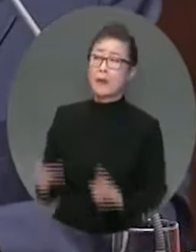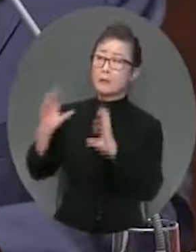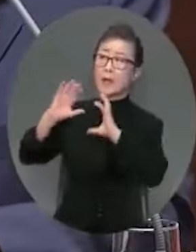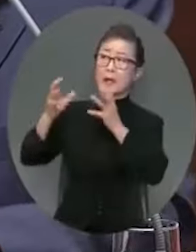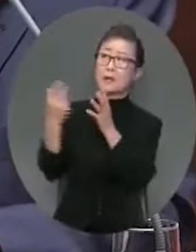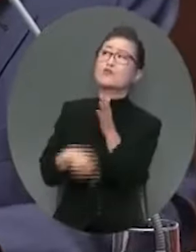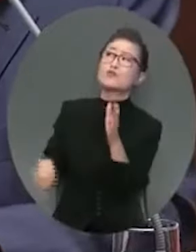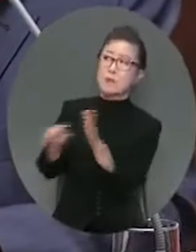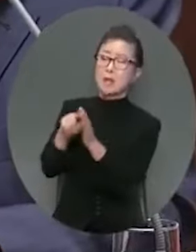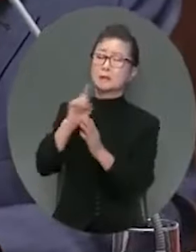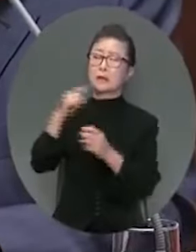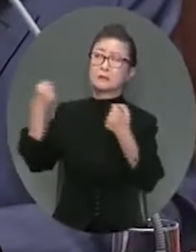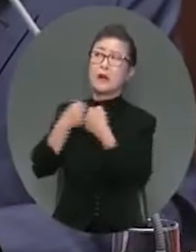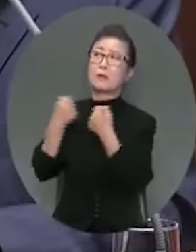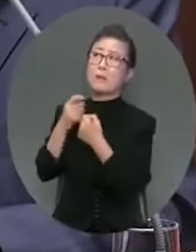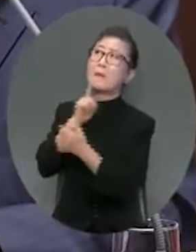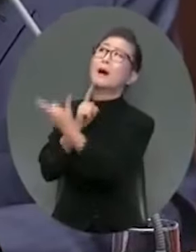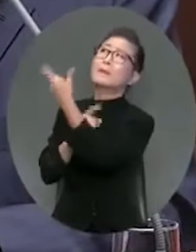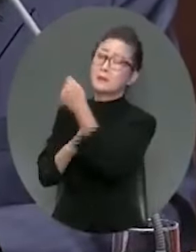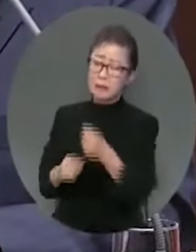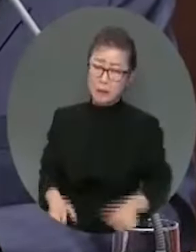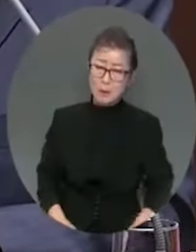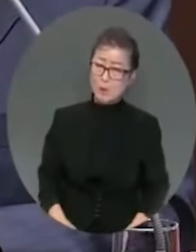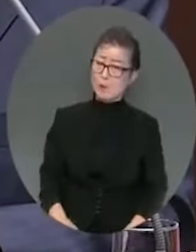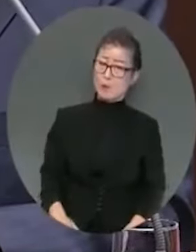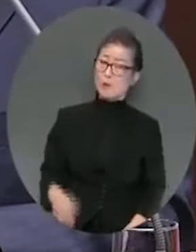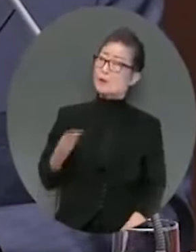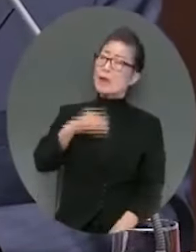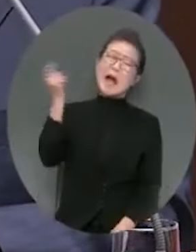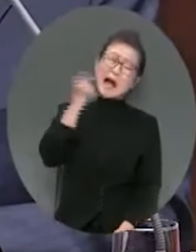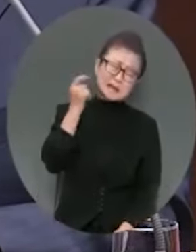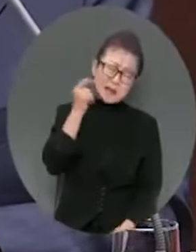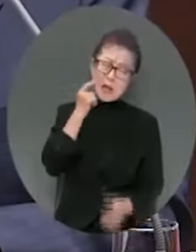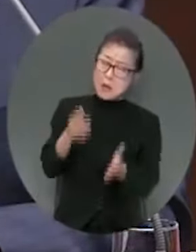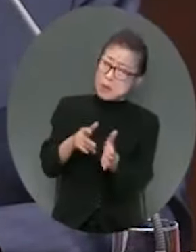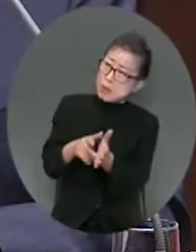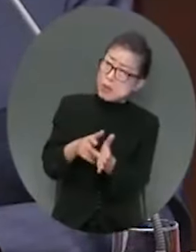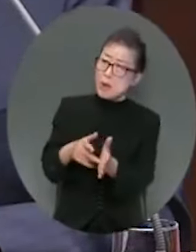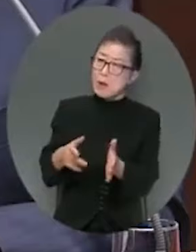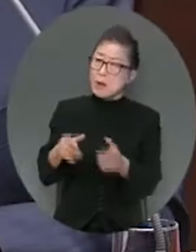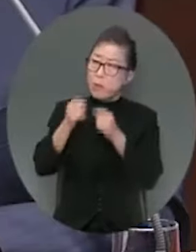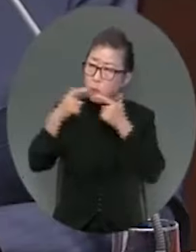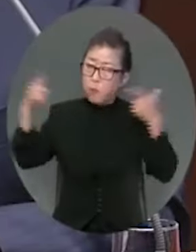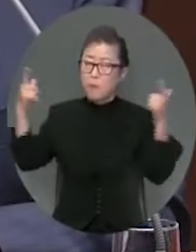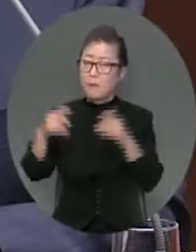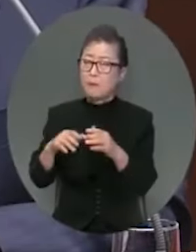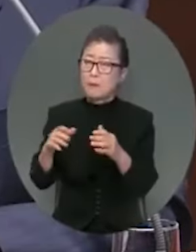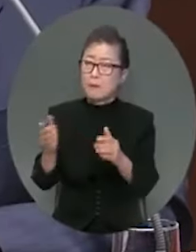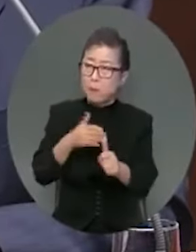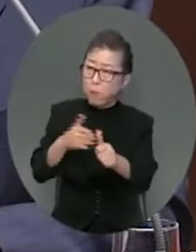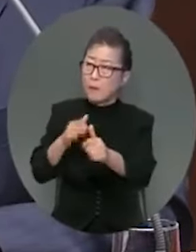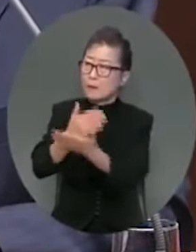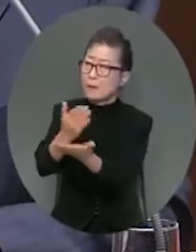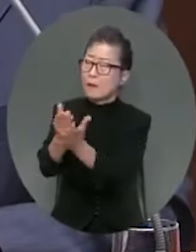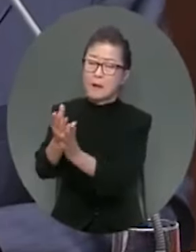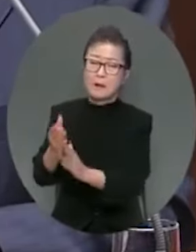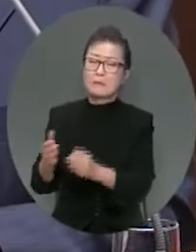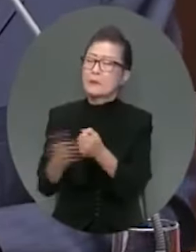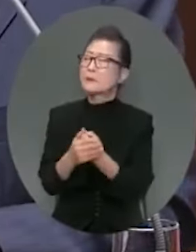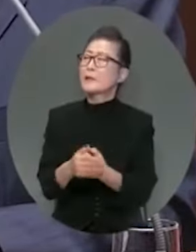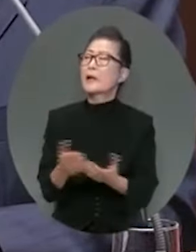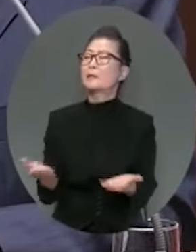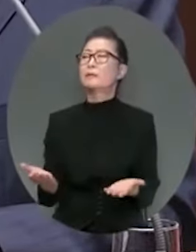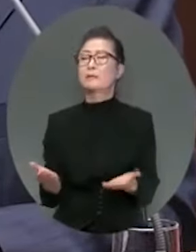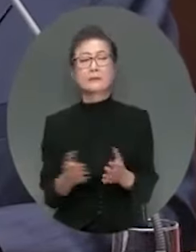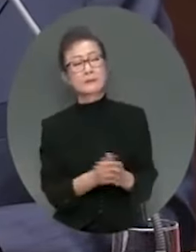위해서 싸우라고 하셨어요. 그런데 하도 가짜뉴스와 선동이 판을 치니까 그 순한 한덕수